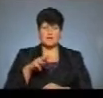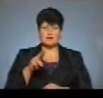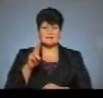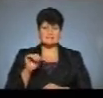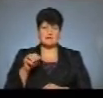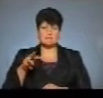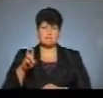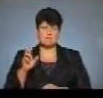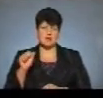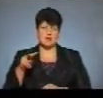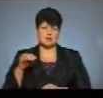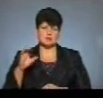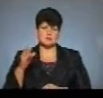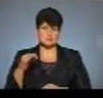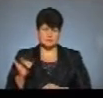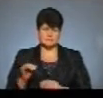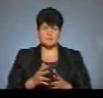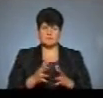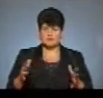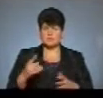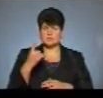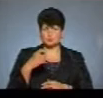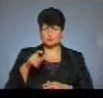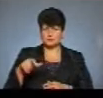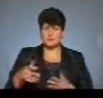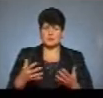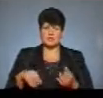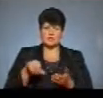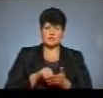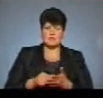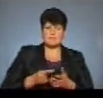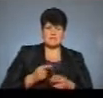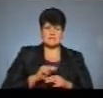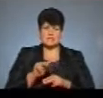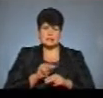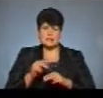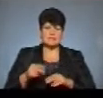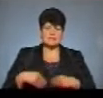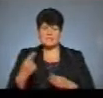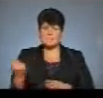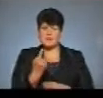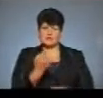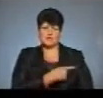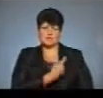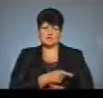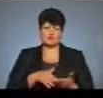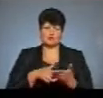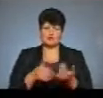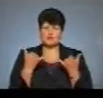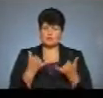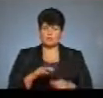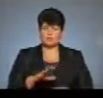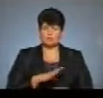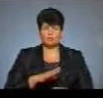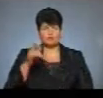Цимбалістом. Понад 150 осіб взяли участь у майстер-класі з надання першої медичної допомоги, який сьогодні відбувся